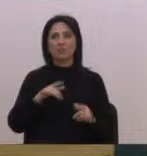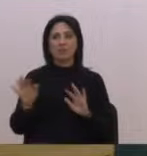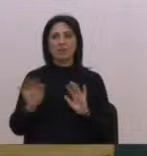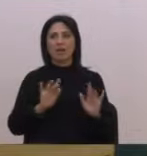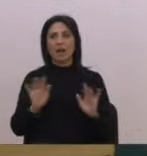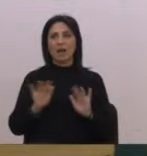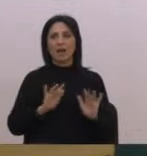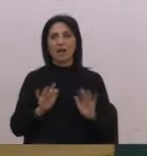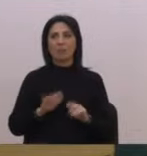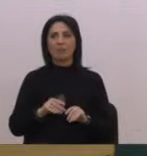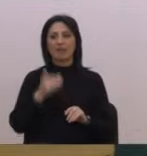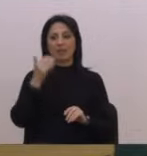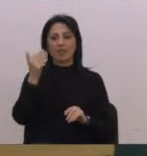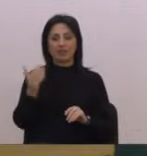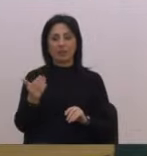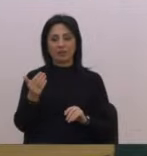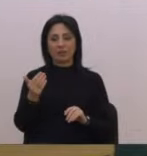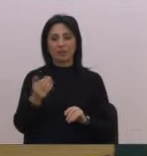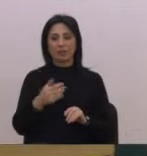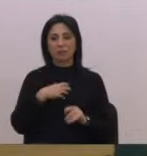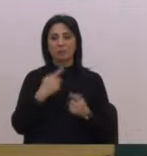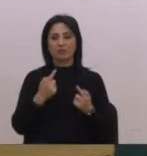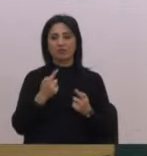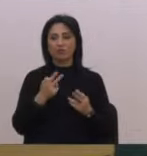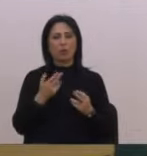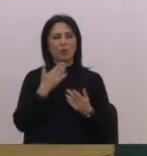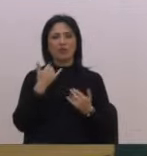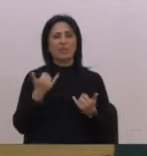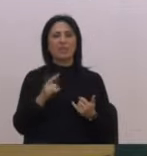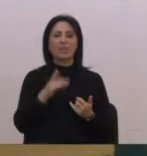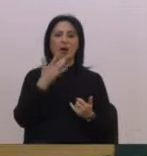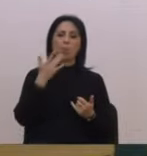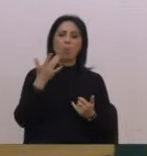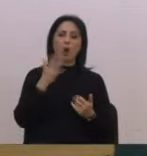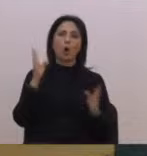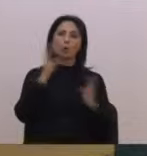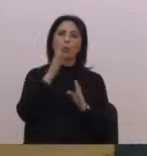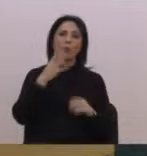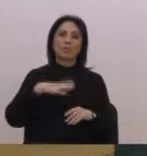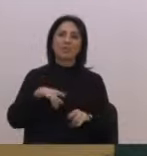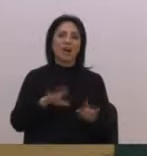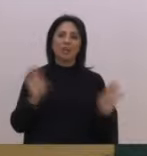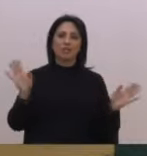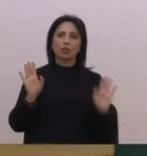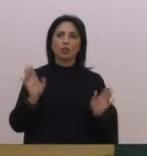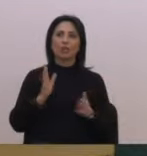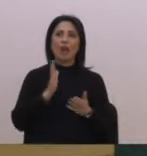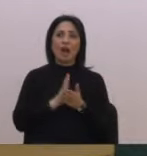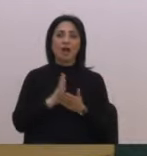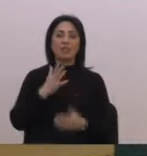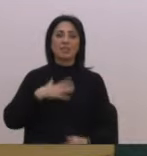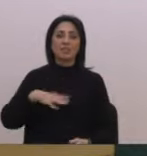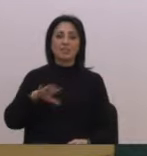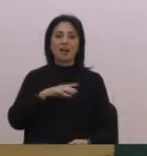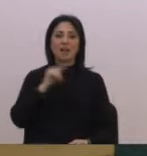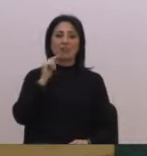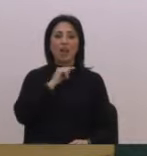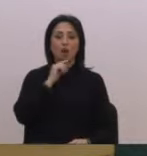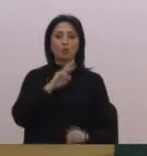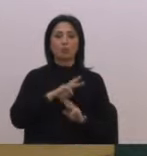რეაგირება. თქვენ მნიშვნელობა არ აქვს დღეს რა პოლიტიკური ამინდია საქართველოში, ხართ საქართველოს